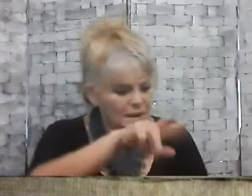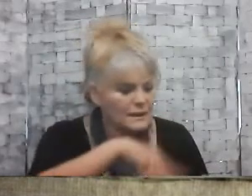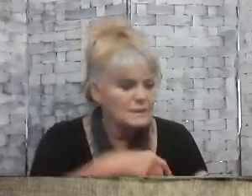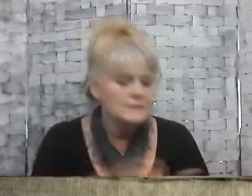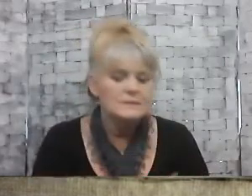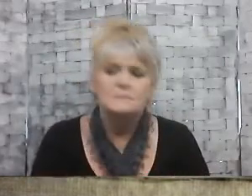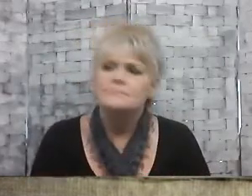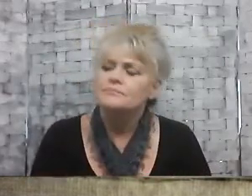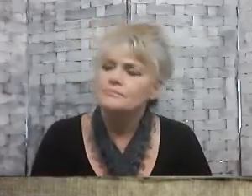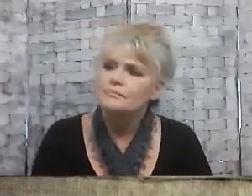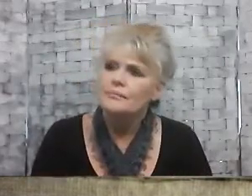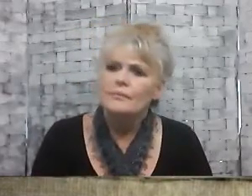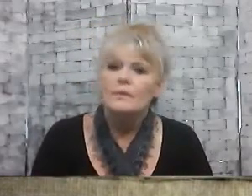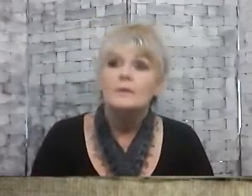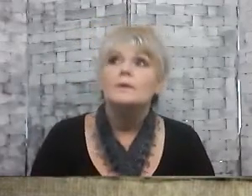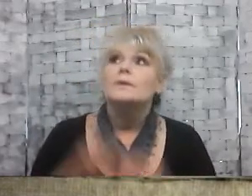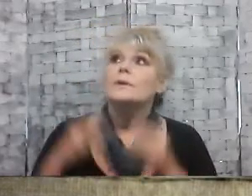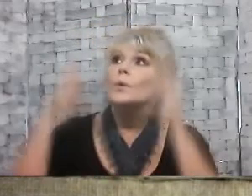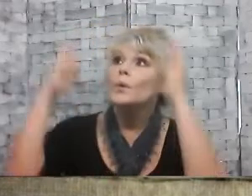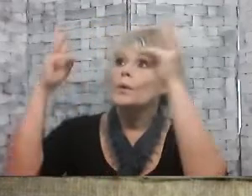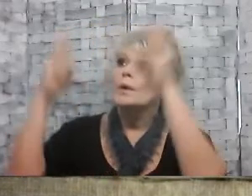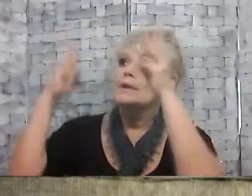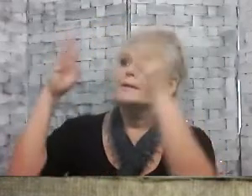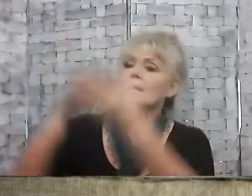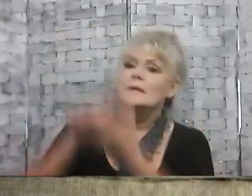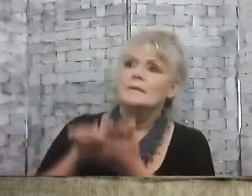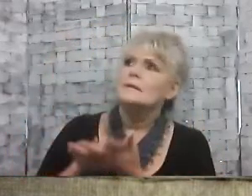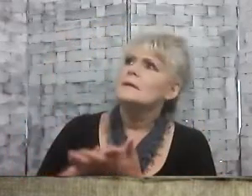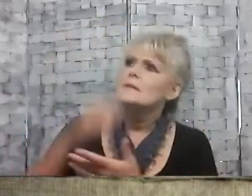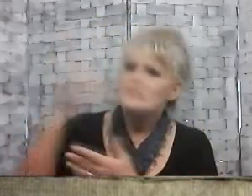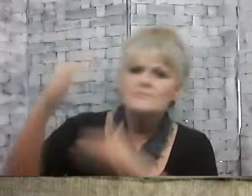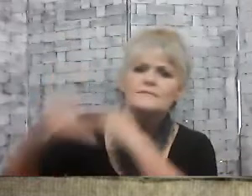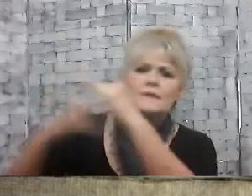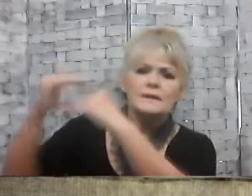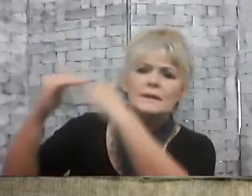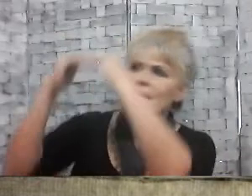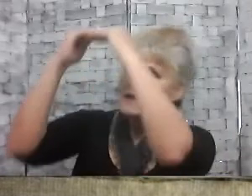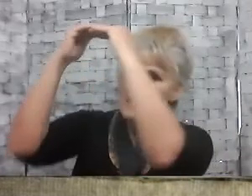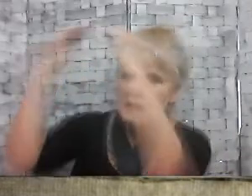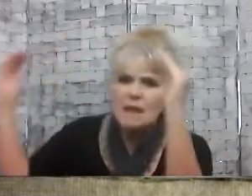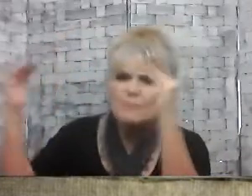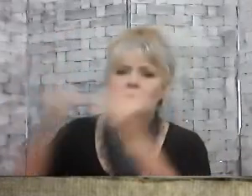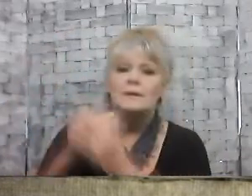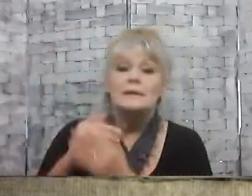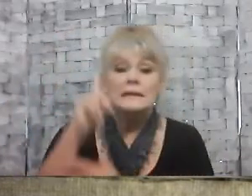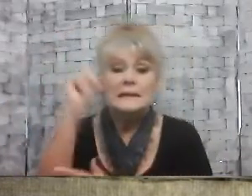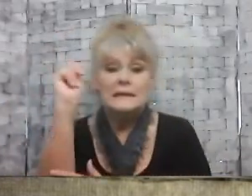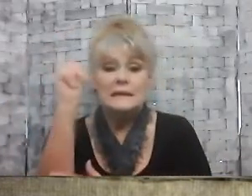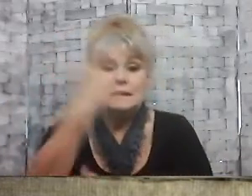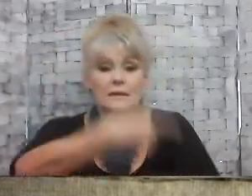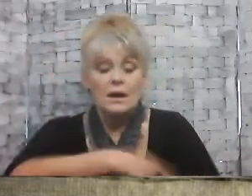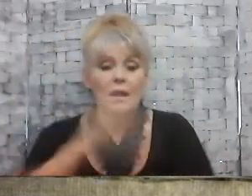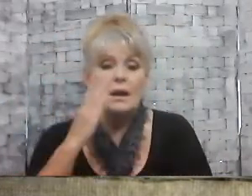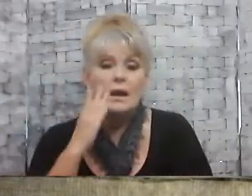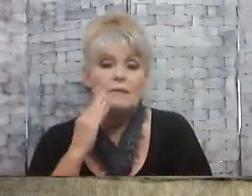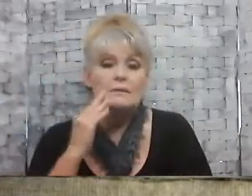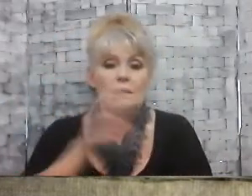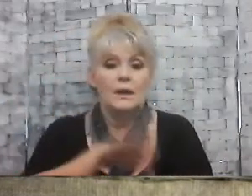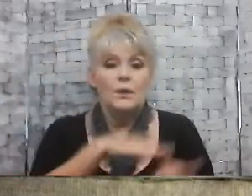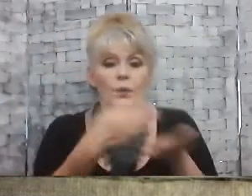Handelinge gelees het, en ander boeke in die Bybel, die Koninkryk van God is die Koninkryk van die Hemel. Dis waarna ek gaan as ek dood